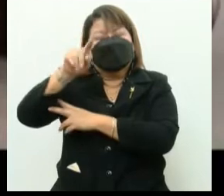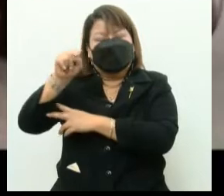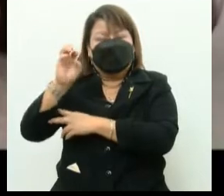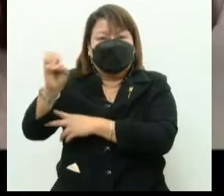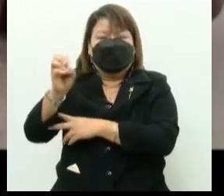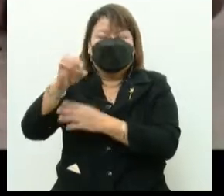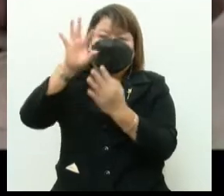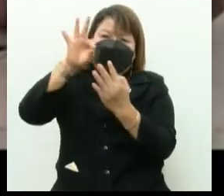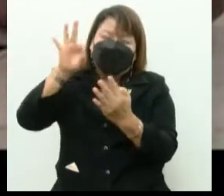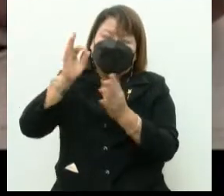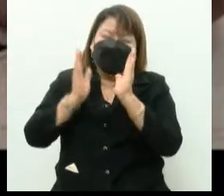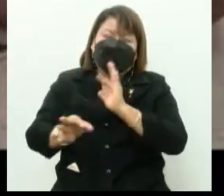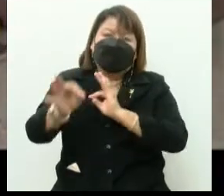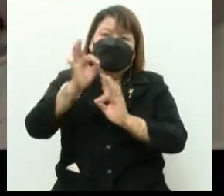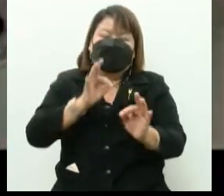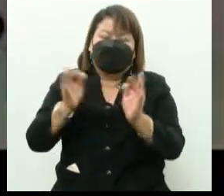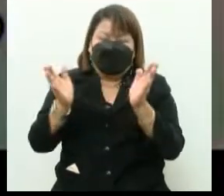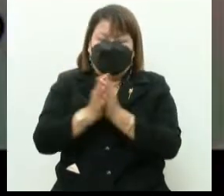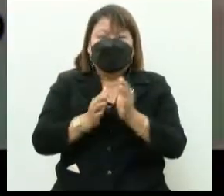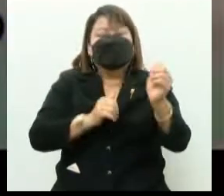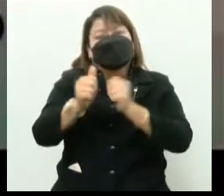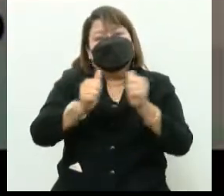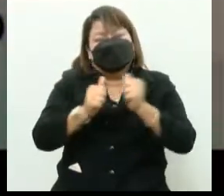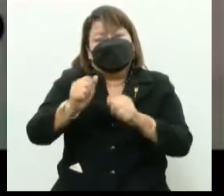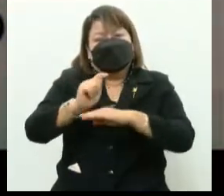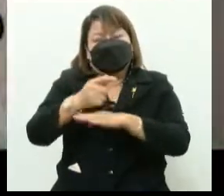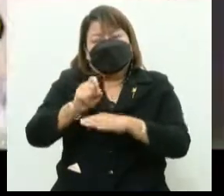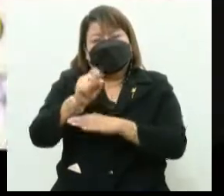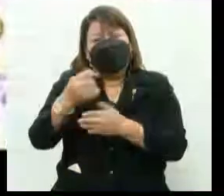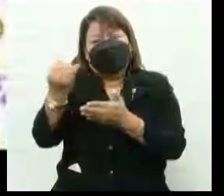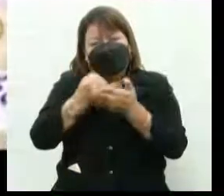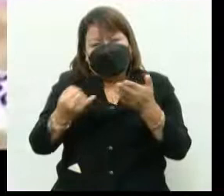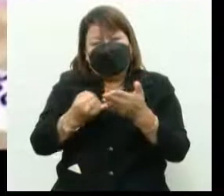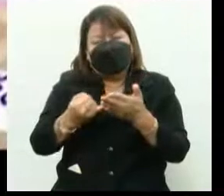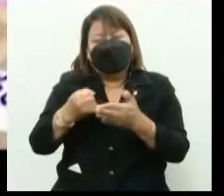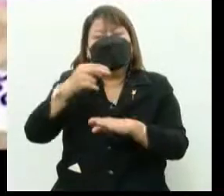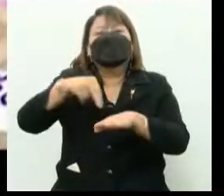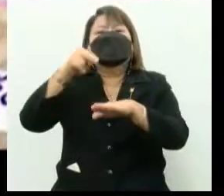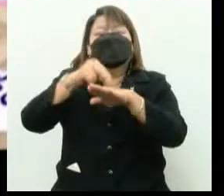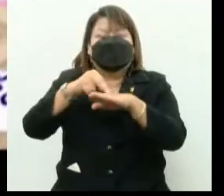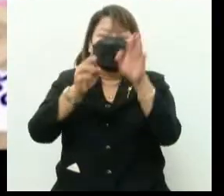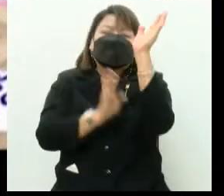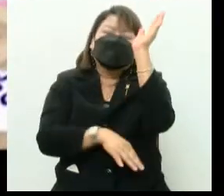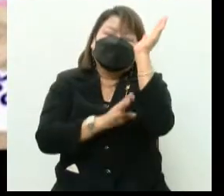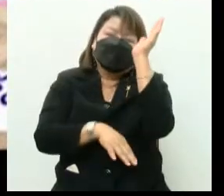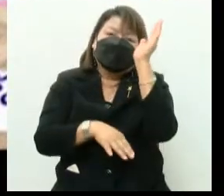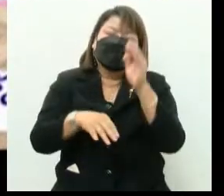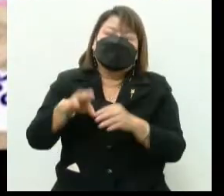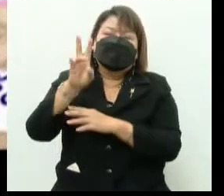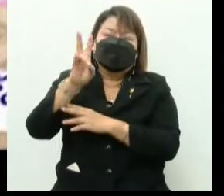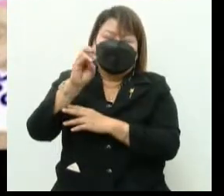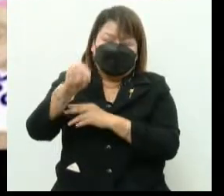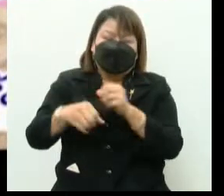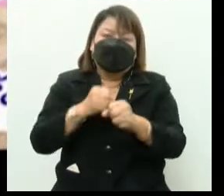คัดเลือกตัวแทนนักเรียนเพื่อเข้าร่วมการแข่งขันในงานศิลปหัตถกรรมนักเรียนระดับชาติภาคใต้ครั้งที่74ปีการศึก